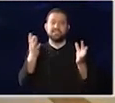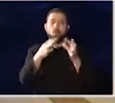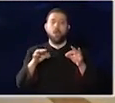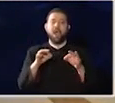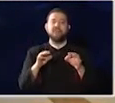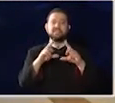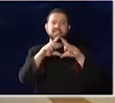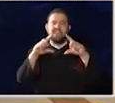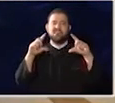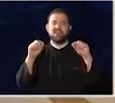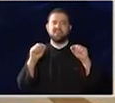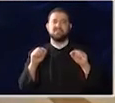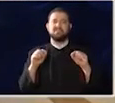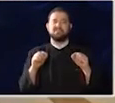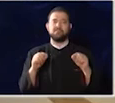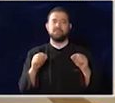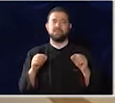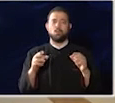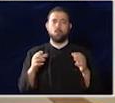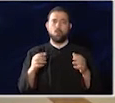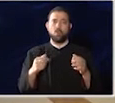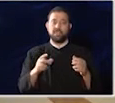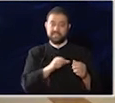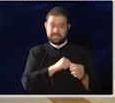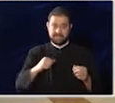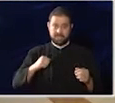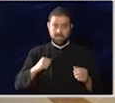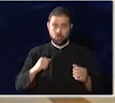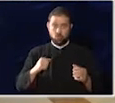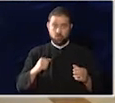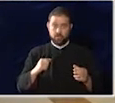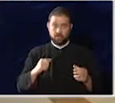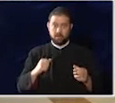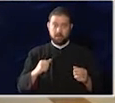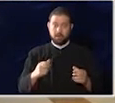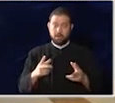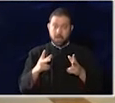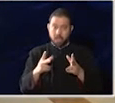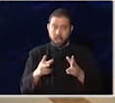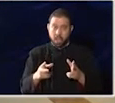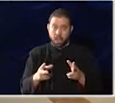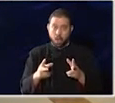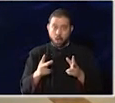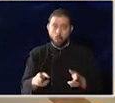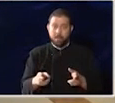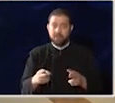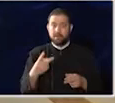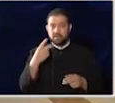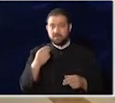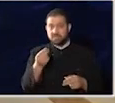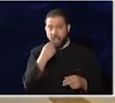altă definiție, o autoconstrângere a noastră, astfel încât să ne canalizăm, să ne